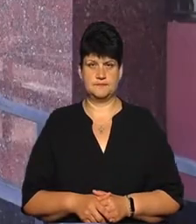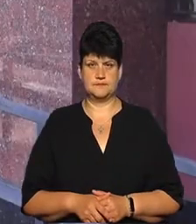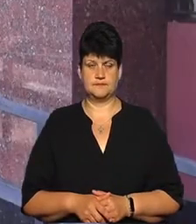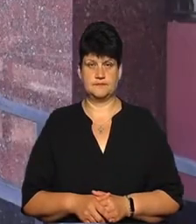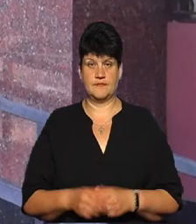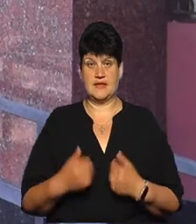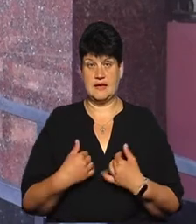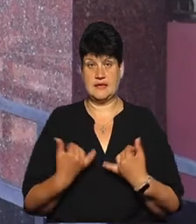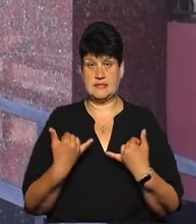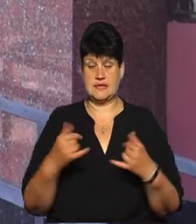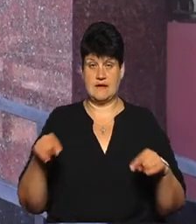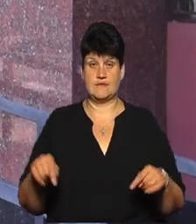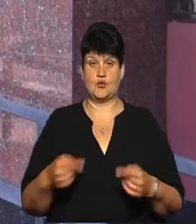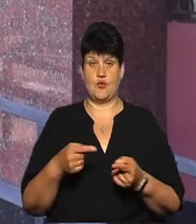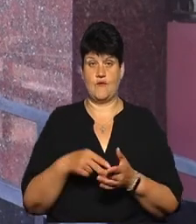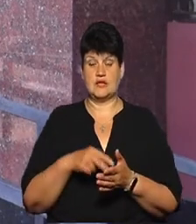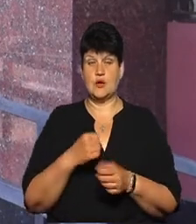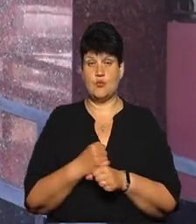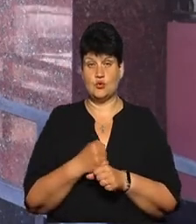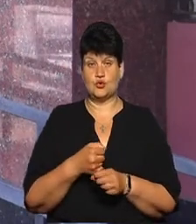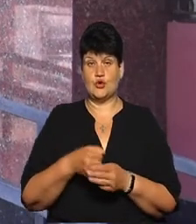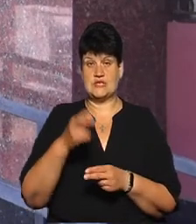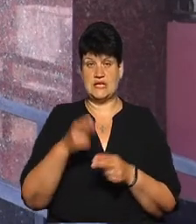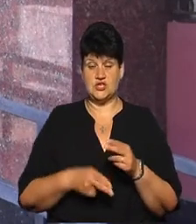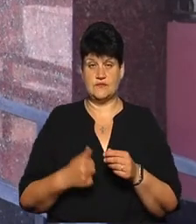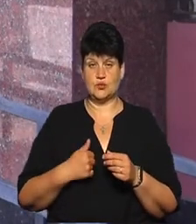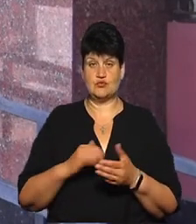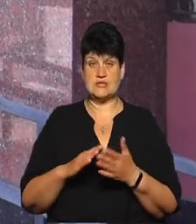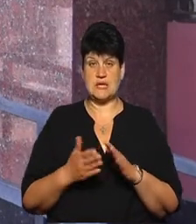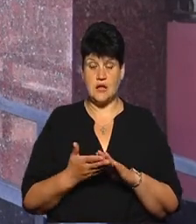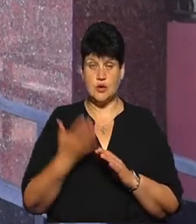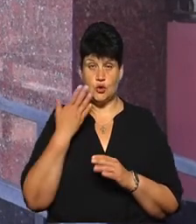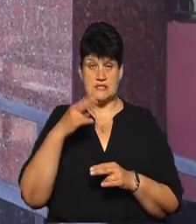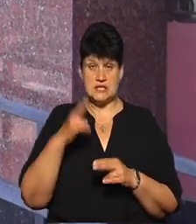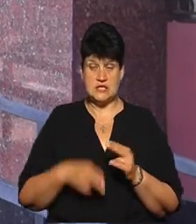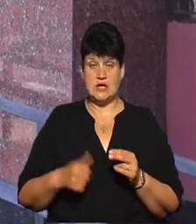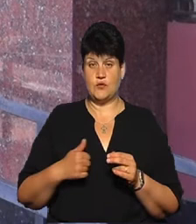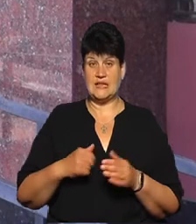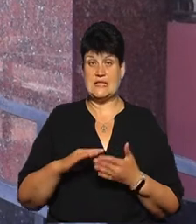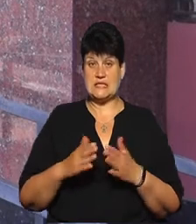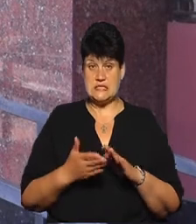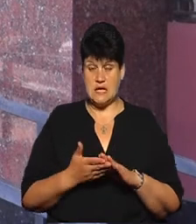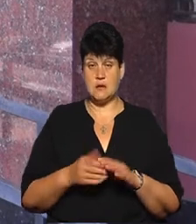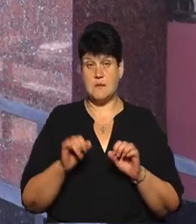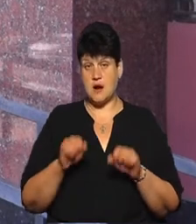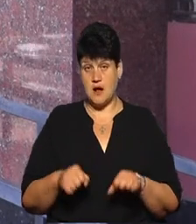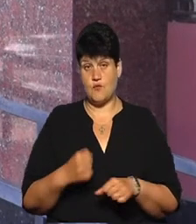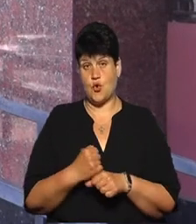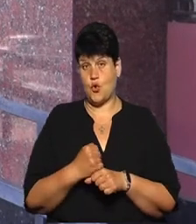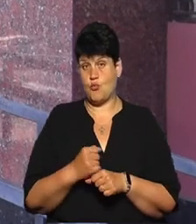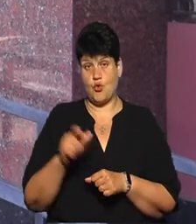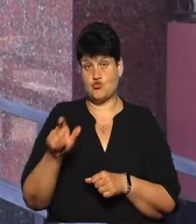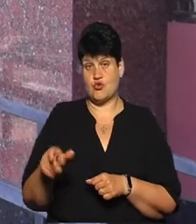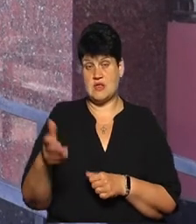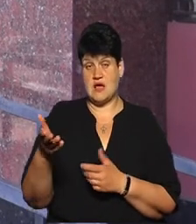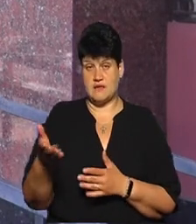зараз відновлений на роботі до закінчення воєнного стану. Після закінчення воєнного стану право роботодавця знову ж таки буде в